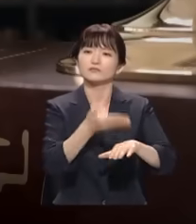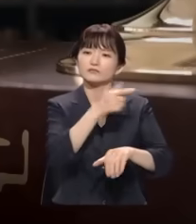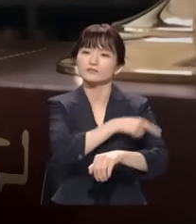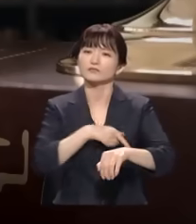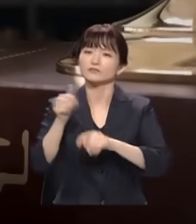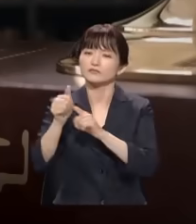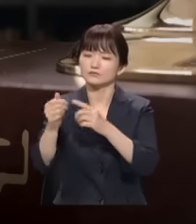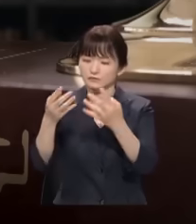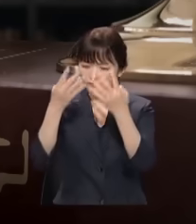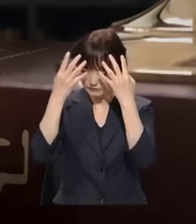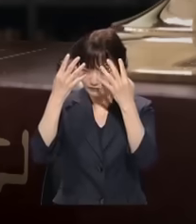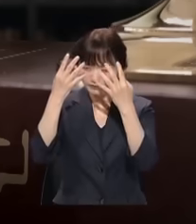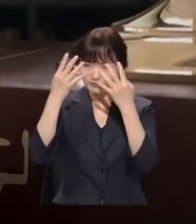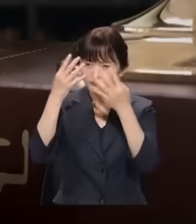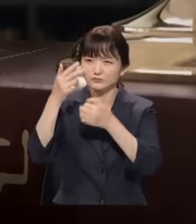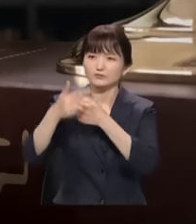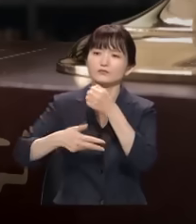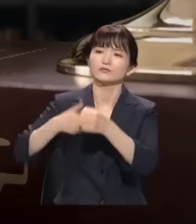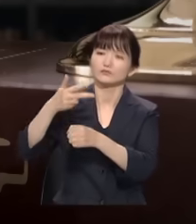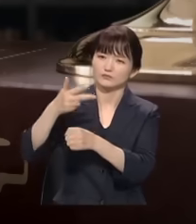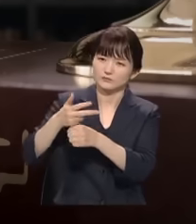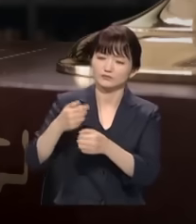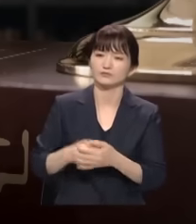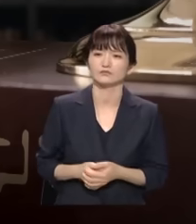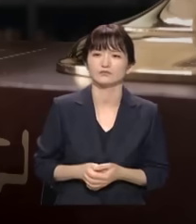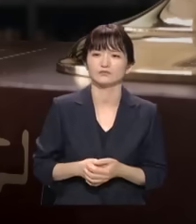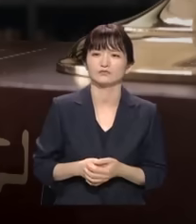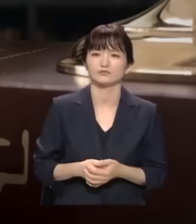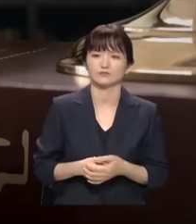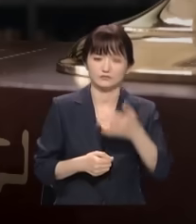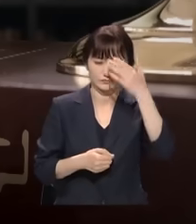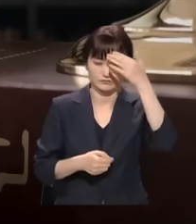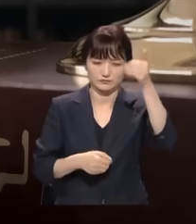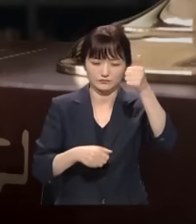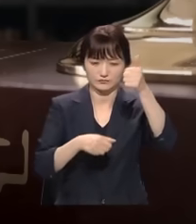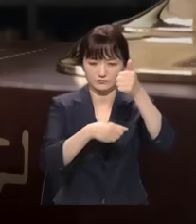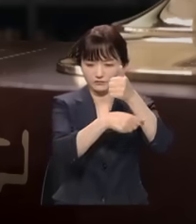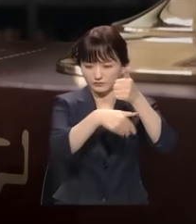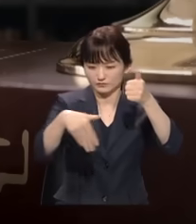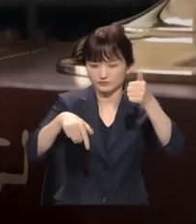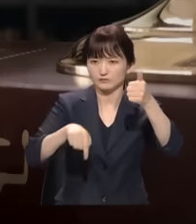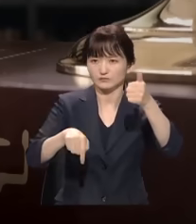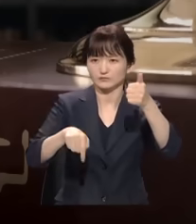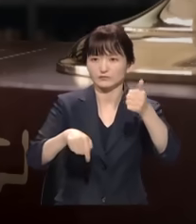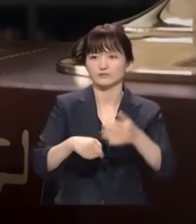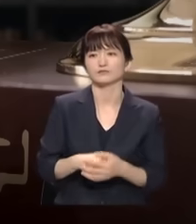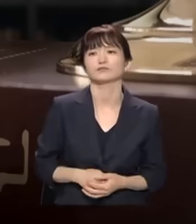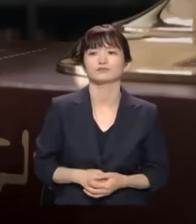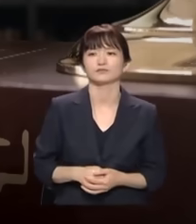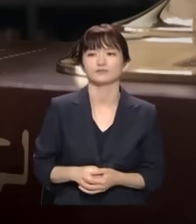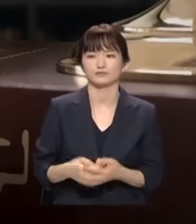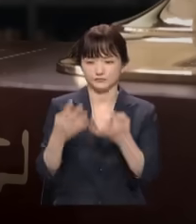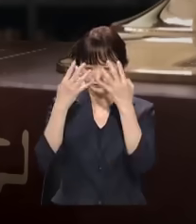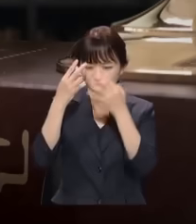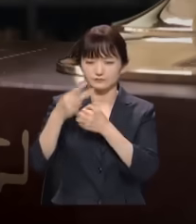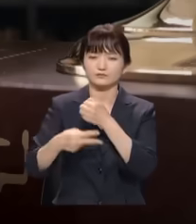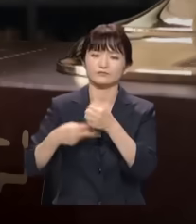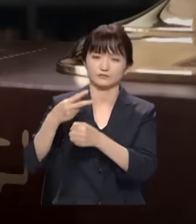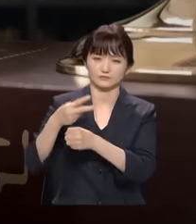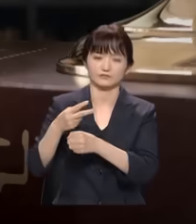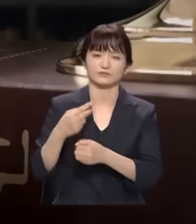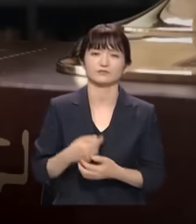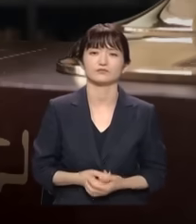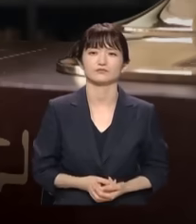일반 그 나름의 아래 조직원들은 뭐 2년 이상의 규정이 있는데 아까 수원 남부파 관련해서